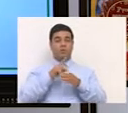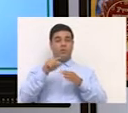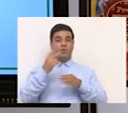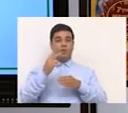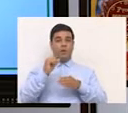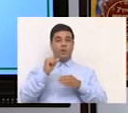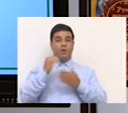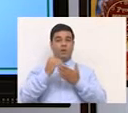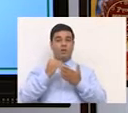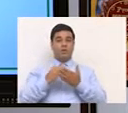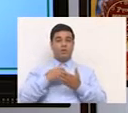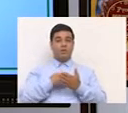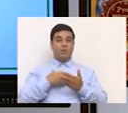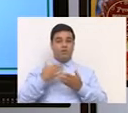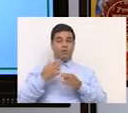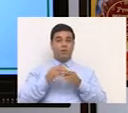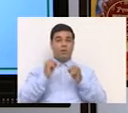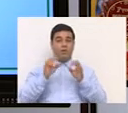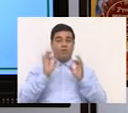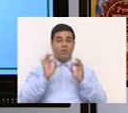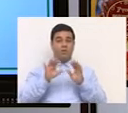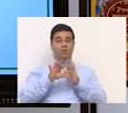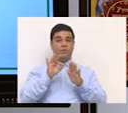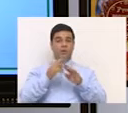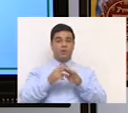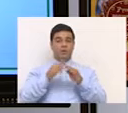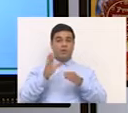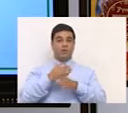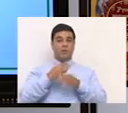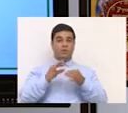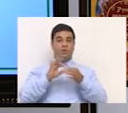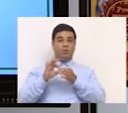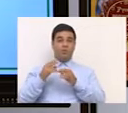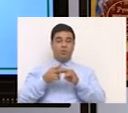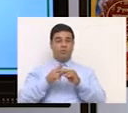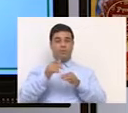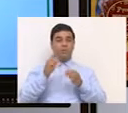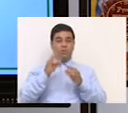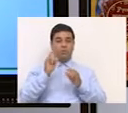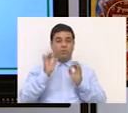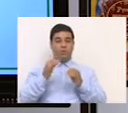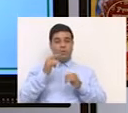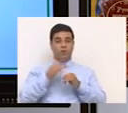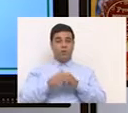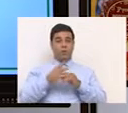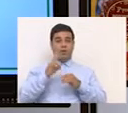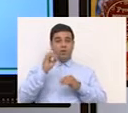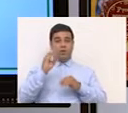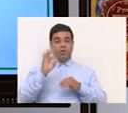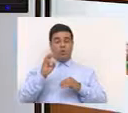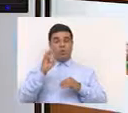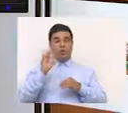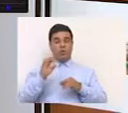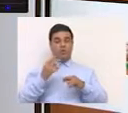две основы. Как правильно выбрать разделительный союз, вы тоже поняли. Не то, это